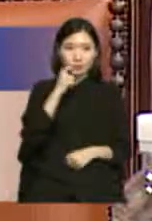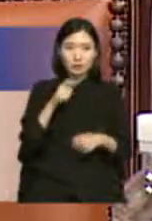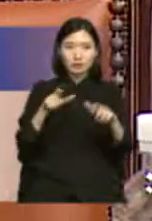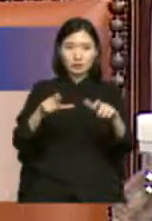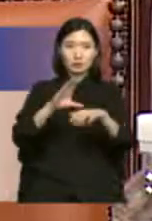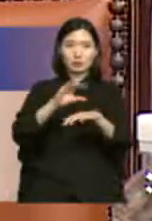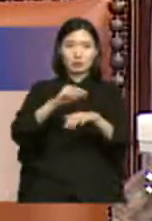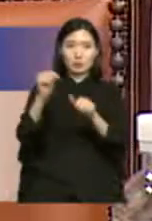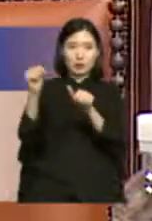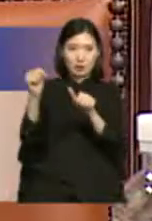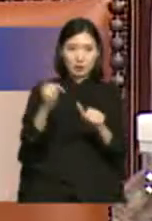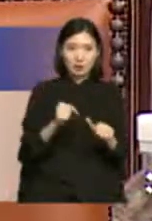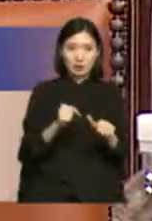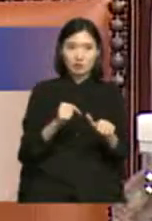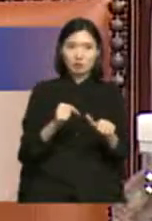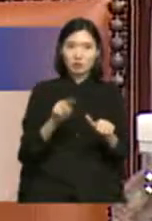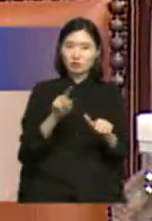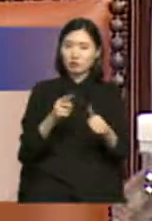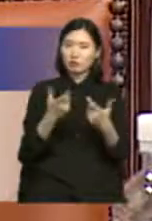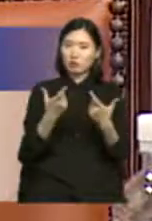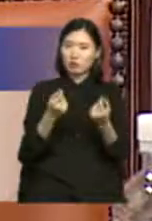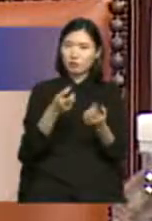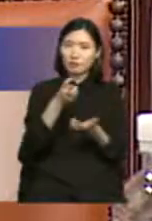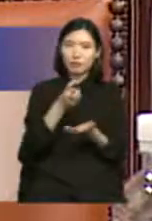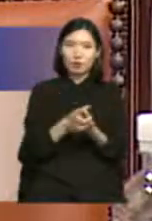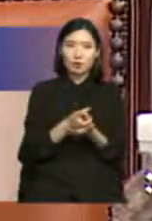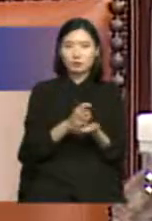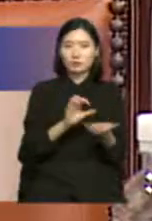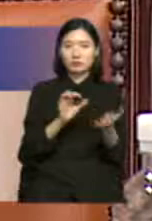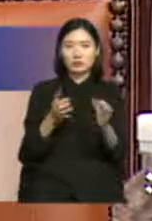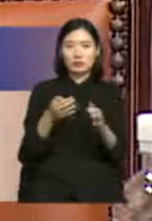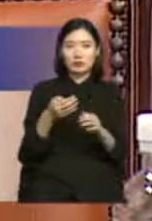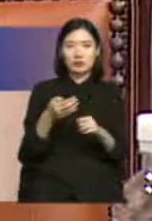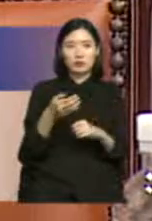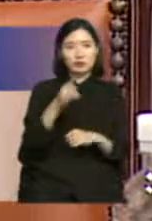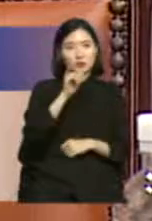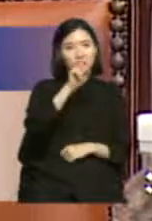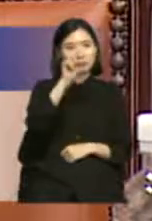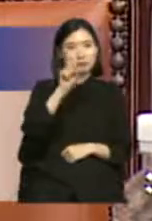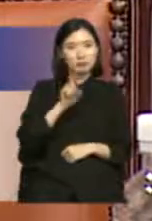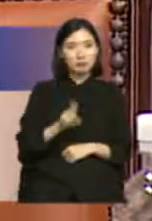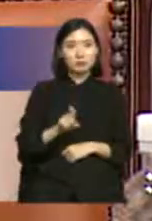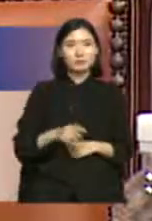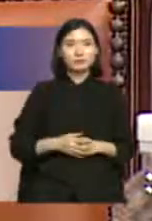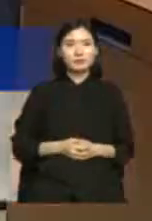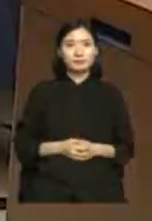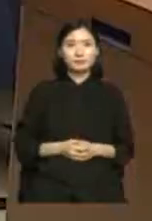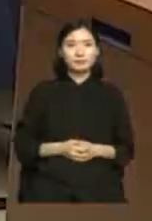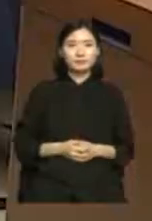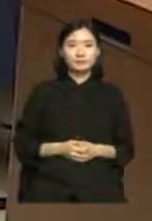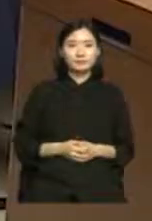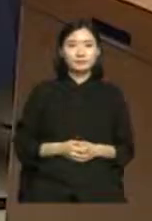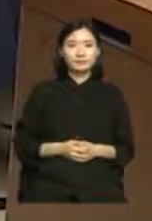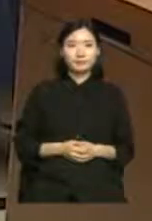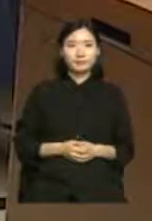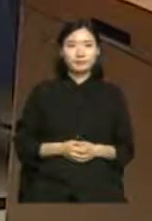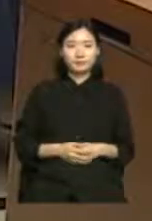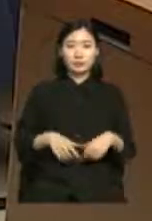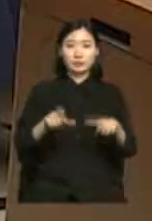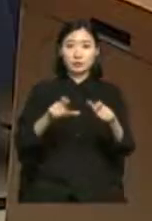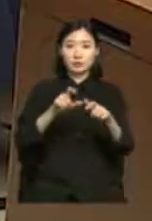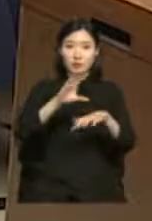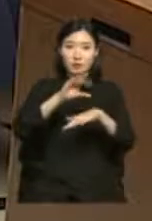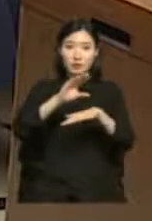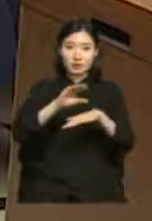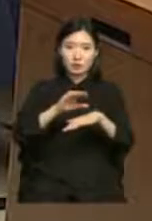방송하라고 하니까 이런 제도가 세상에 이런 나라가 진짜 있을지. 한편 지역